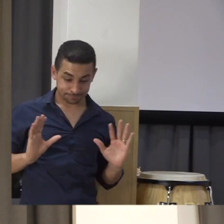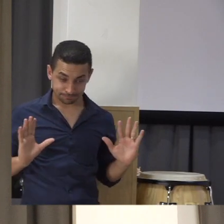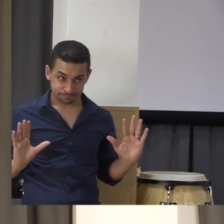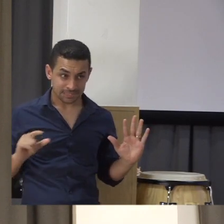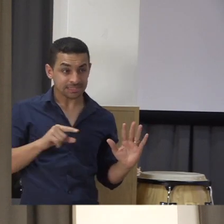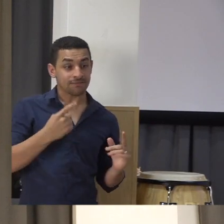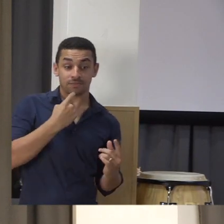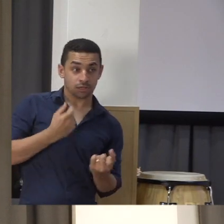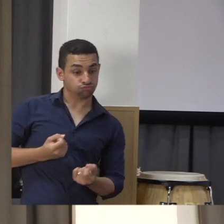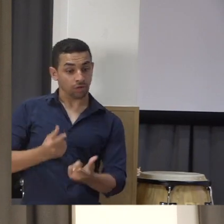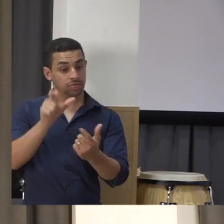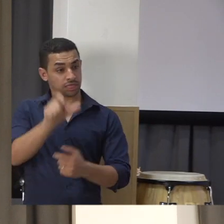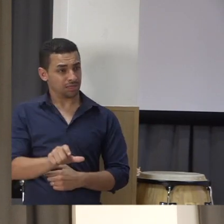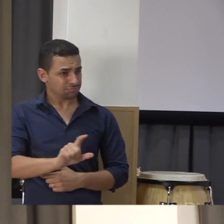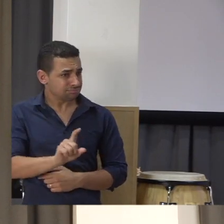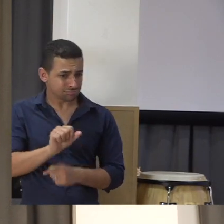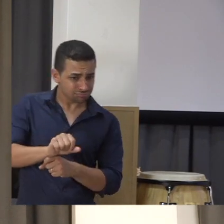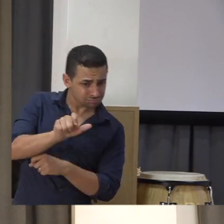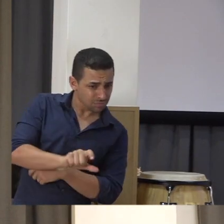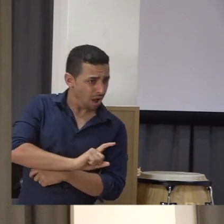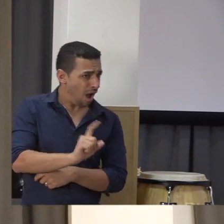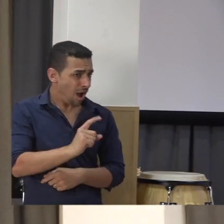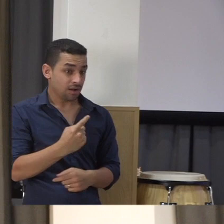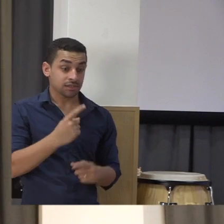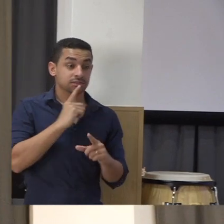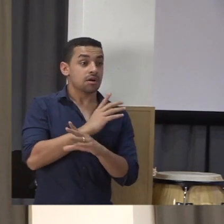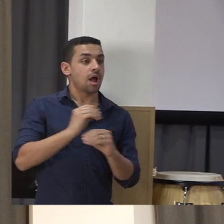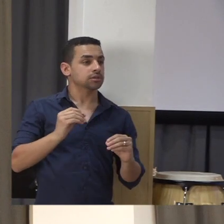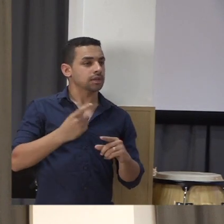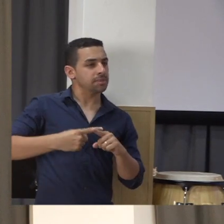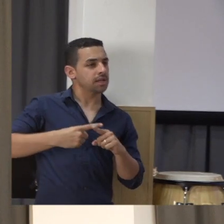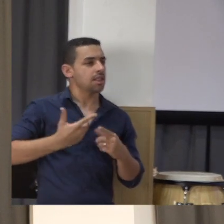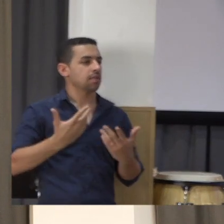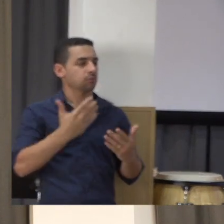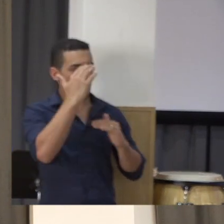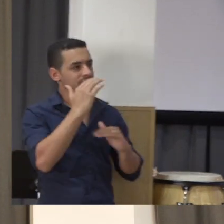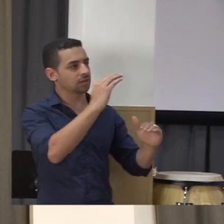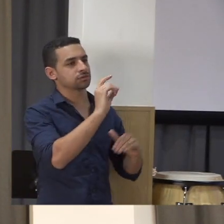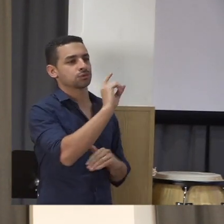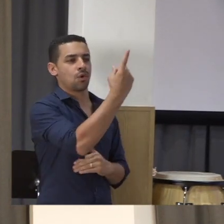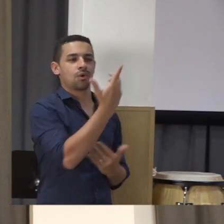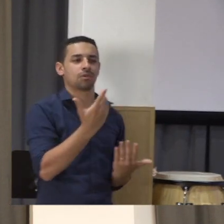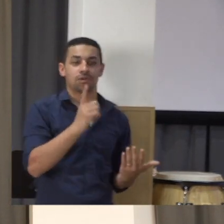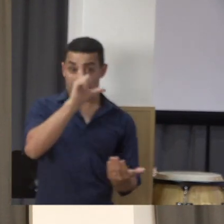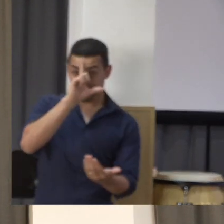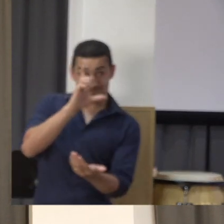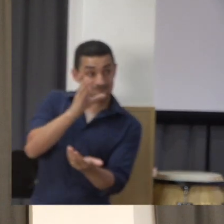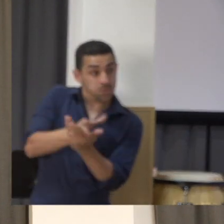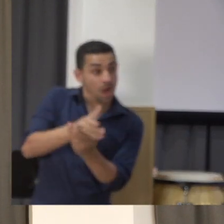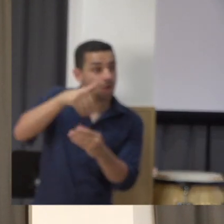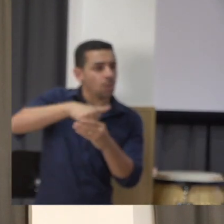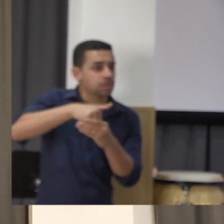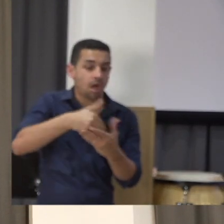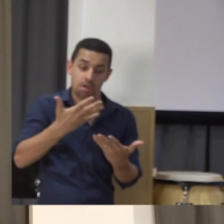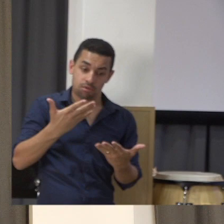n'est pas un rejet, un mépris de ta personne. Au contraire, ce silence s'appelle la confiance en Dieu. Vous savez, la foi n'exclut pas